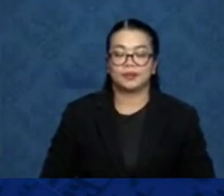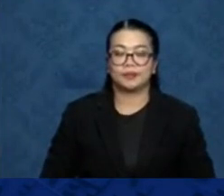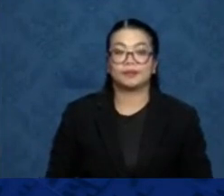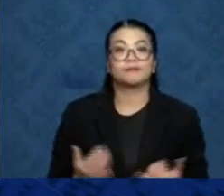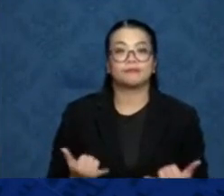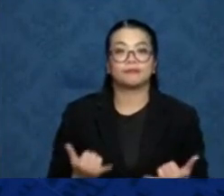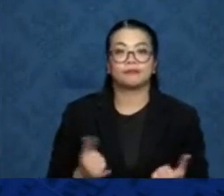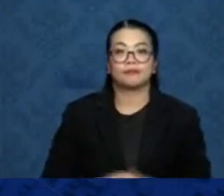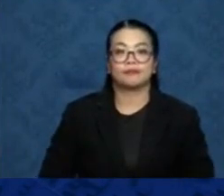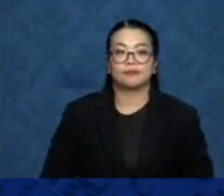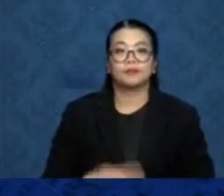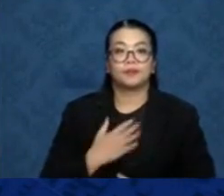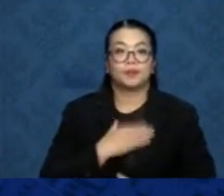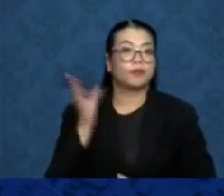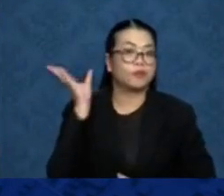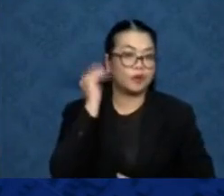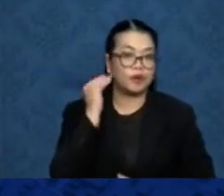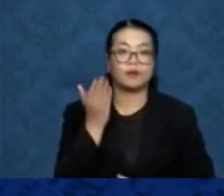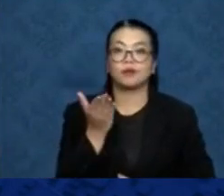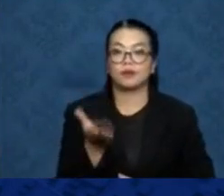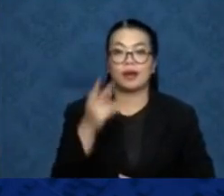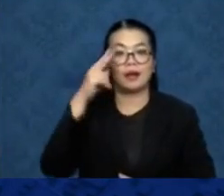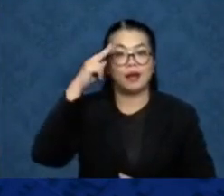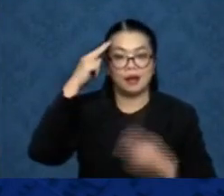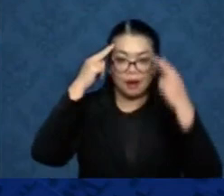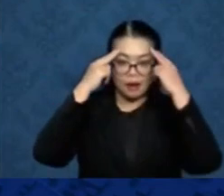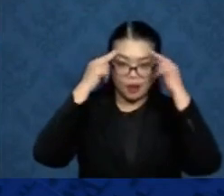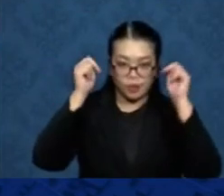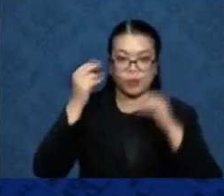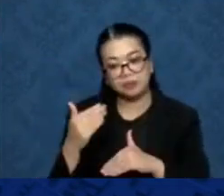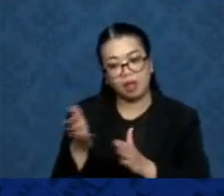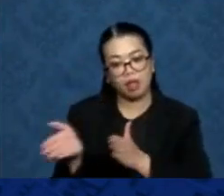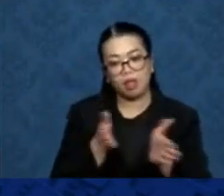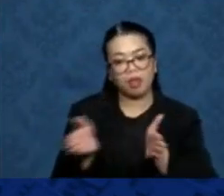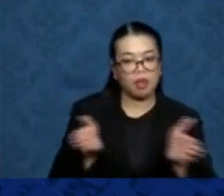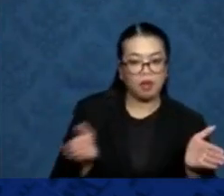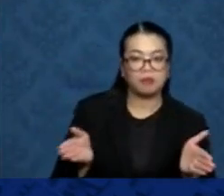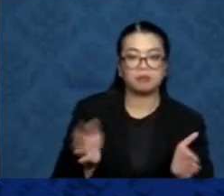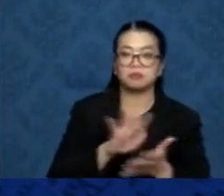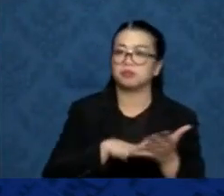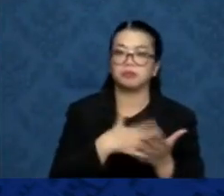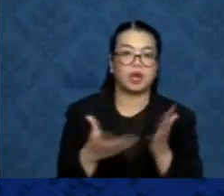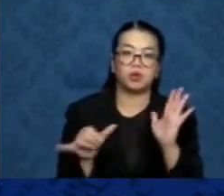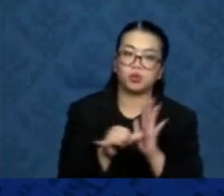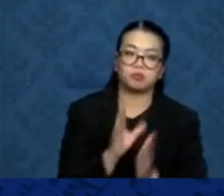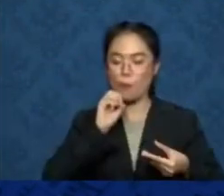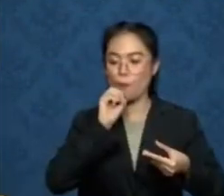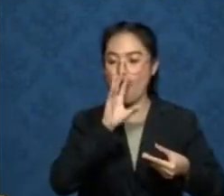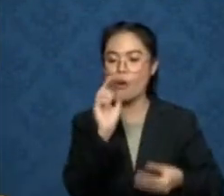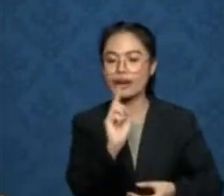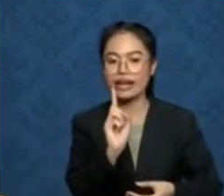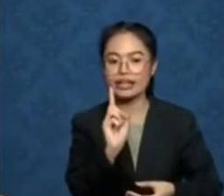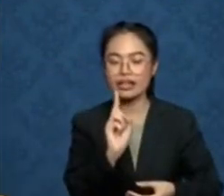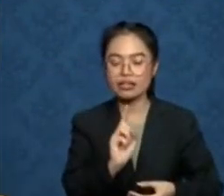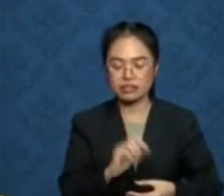ระบบกฎหมายหรือเรือนจำที่มีไว้ให้ประชาชนสามัญไม่มีบารมีแล้วก็เงินทองค่ะ ไม่มีลำดับความเอ